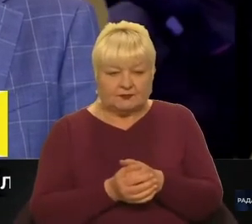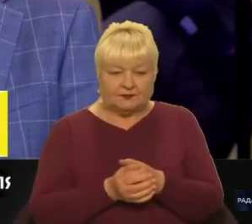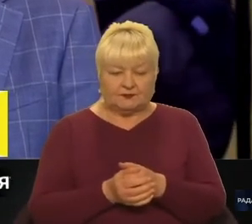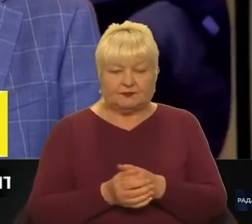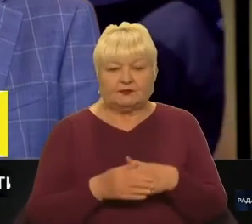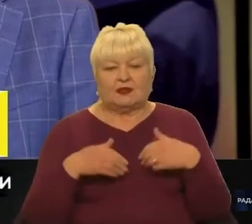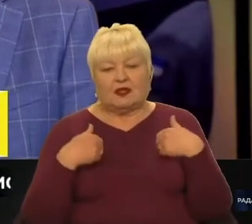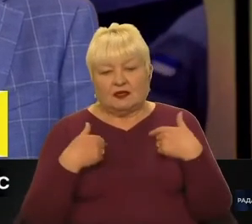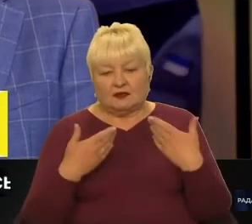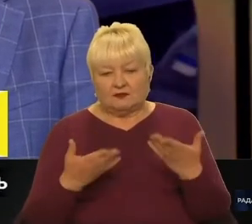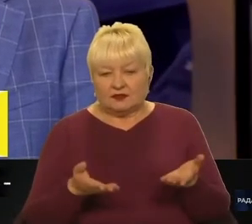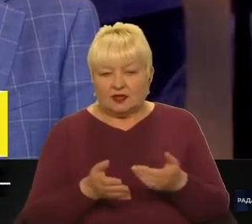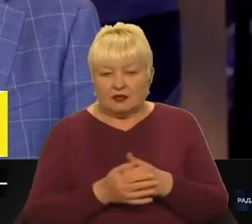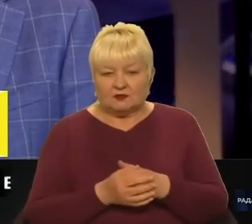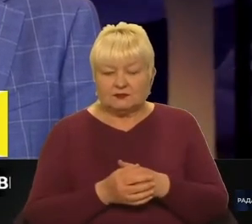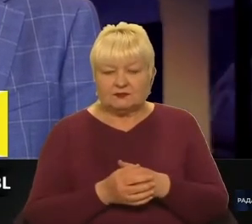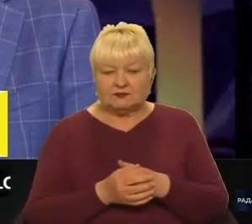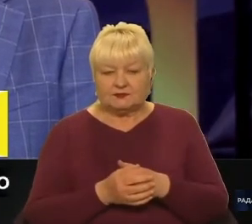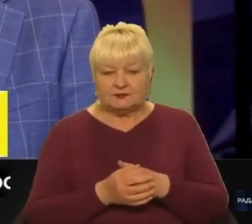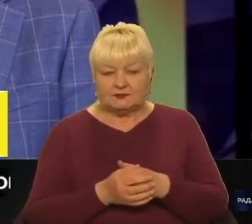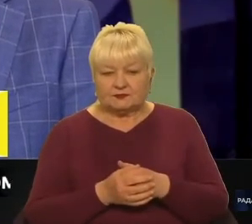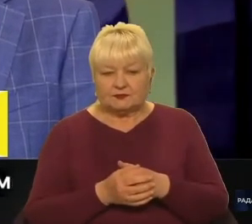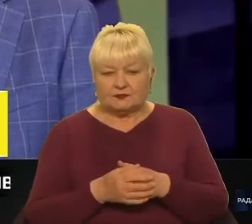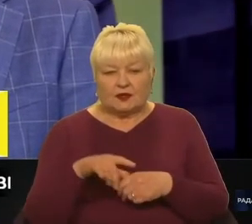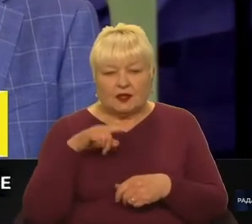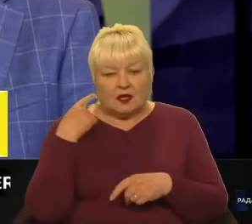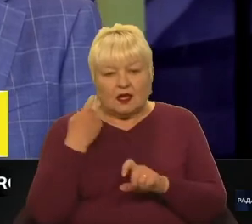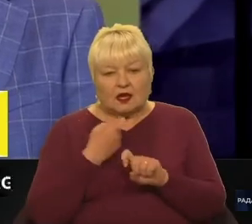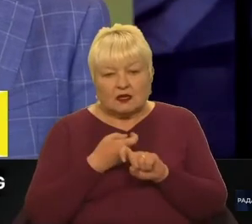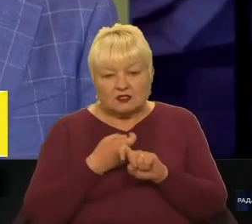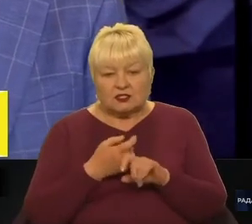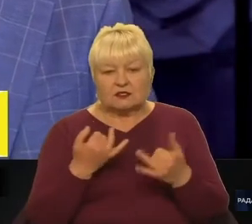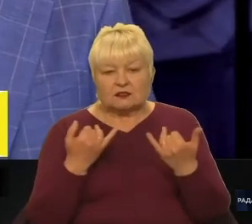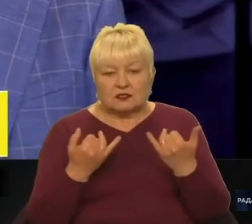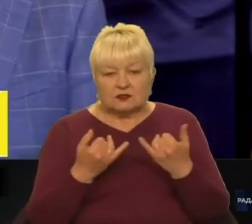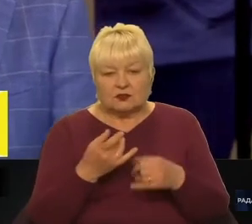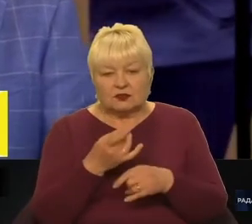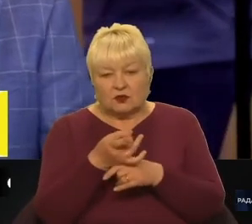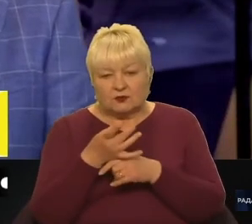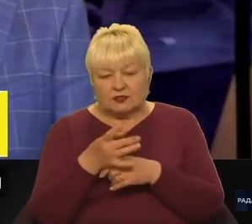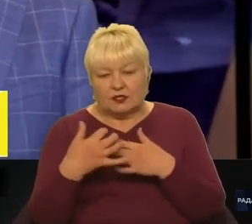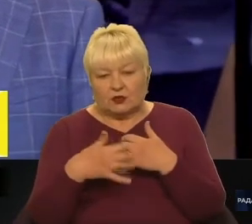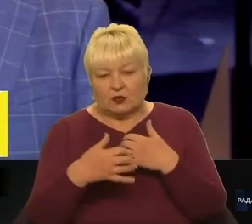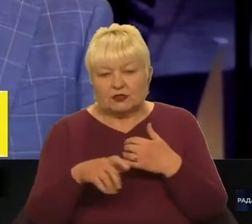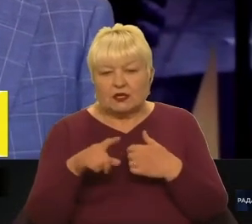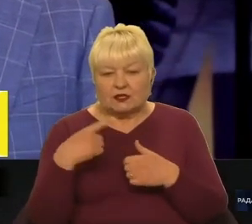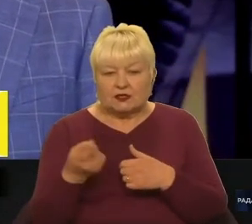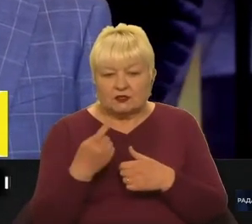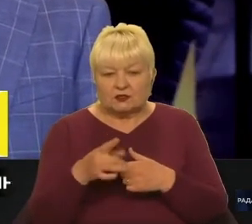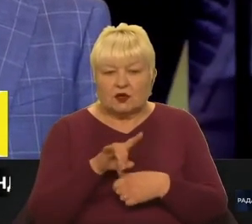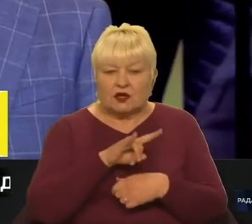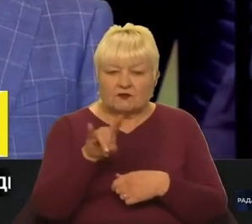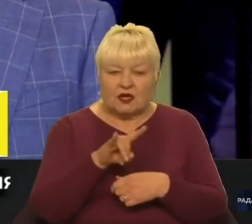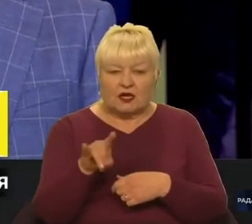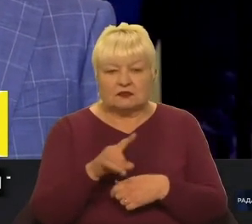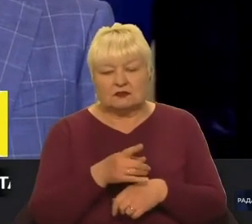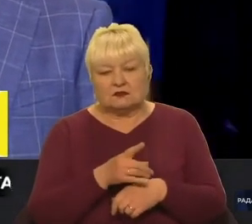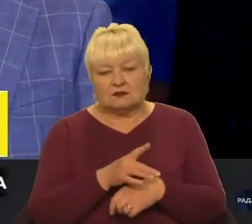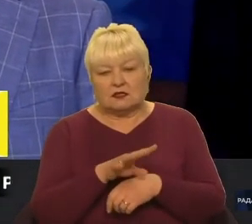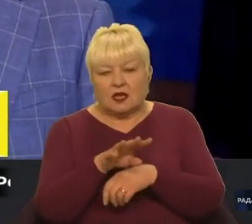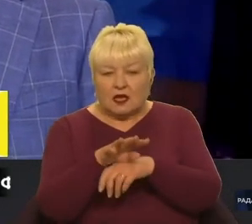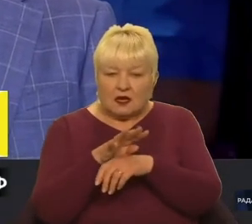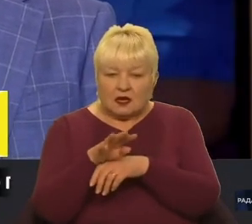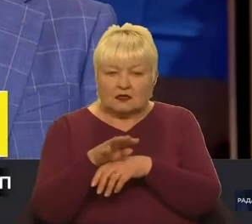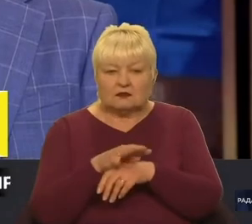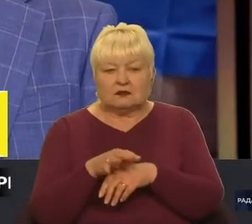Вітаю вас. Расисти сьогодні обстрілюють Херсонщину. З авіації та артилерії